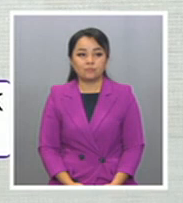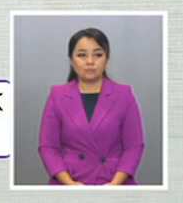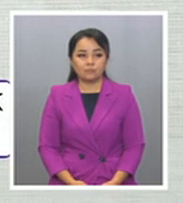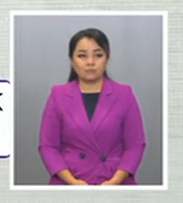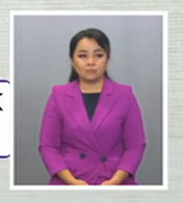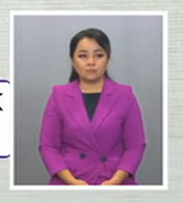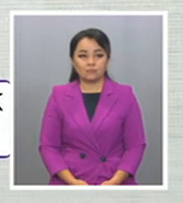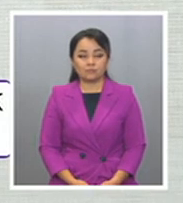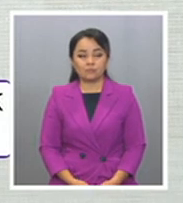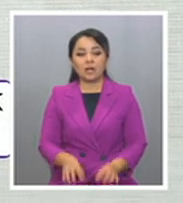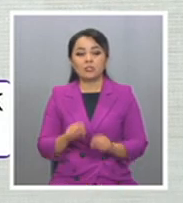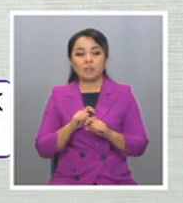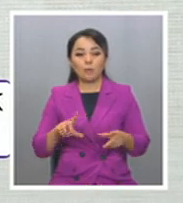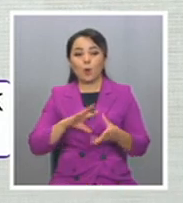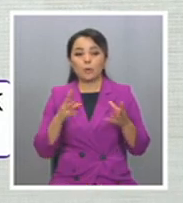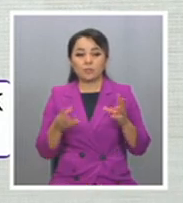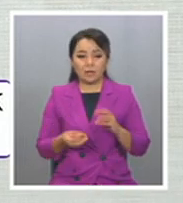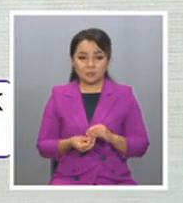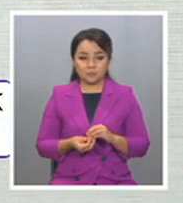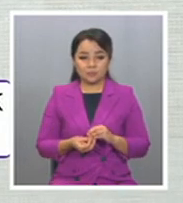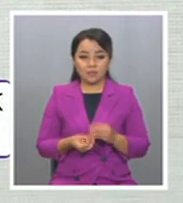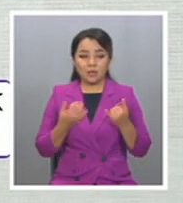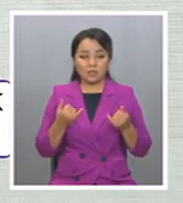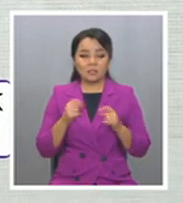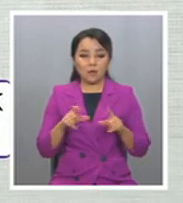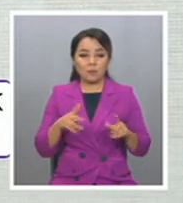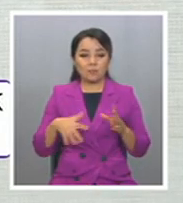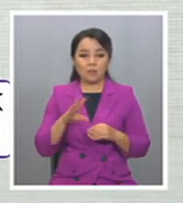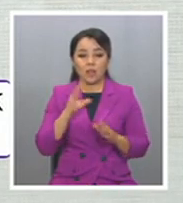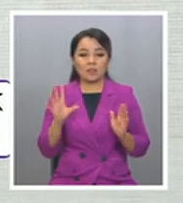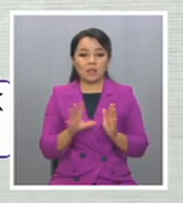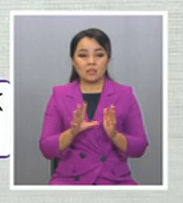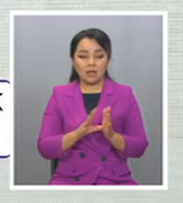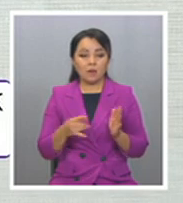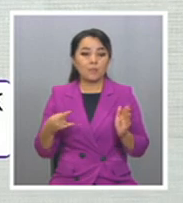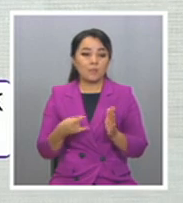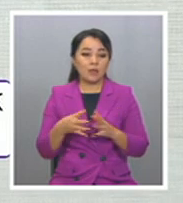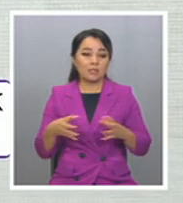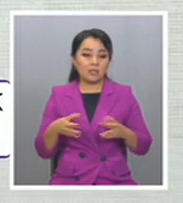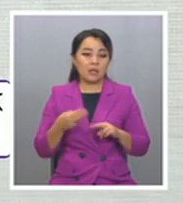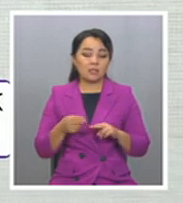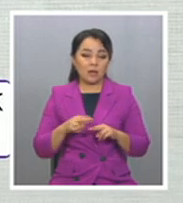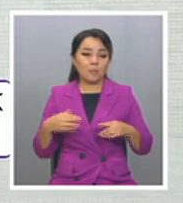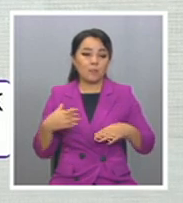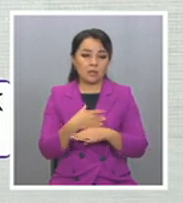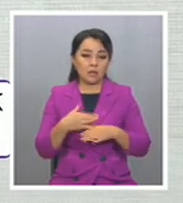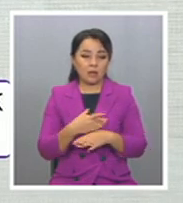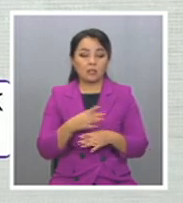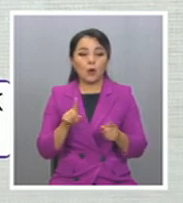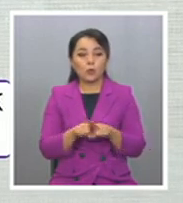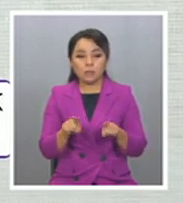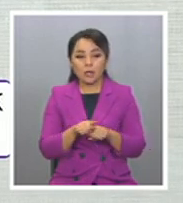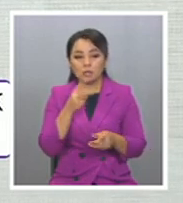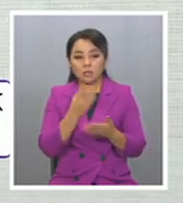Ал енді сабақты қорытындылайық. Бүгінгі сабақта біз электромагниттік және механикалық тербелістердің арасындағы ұқсастықты,